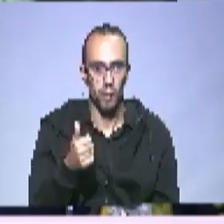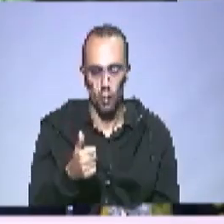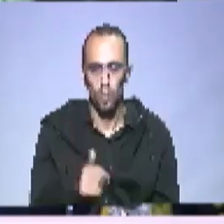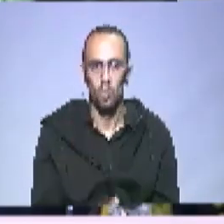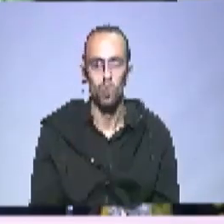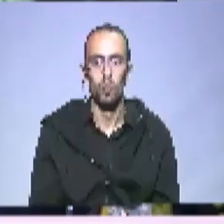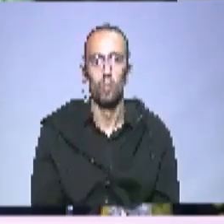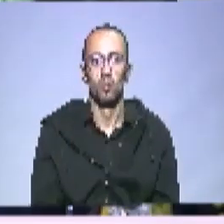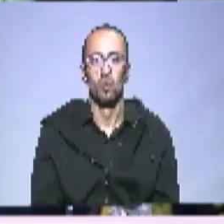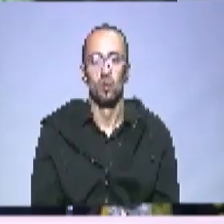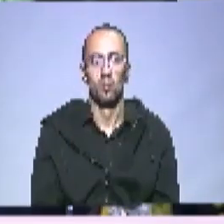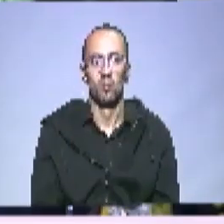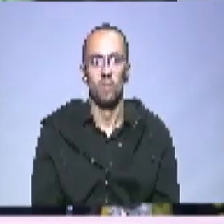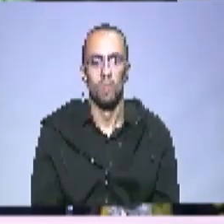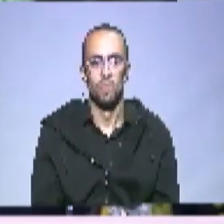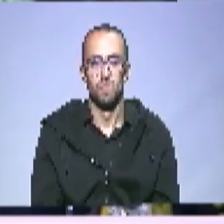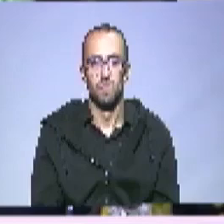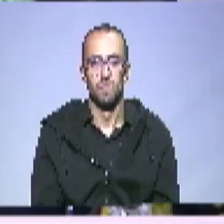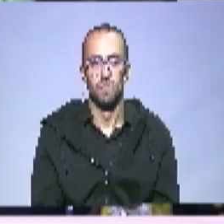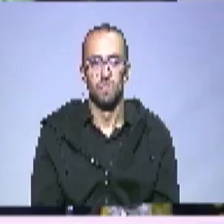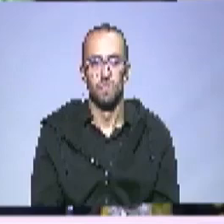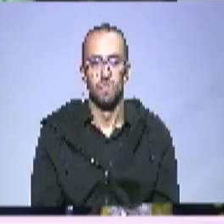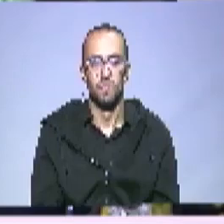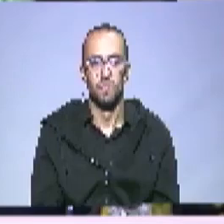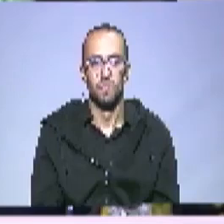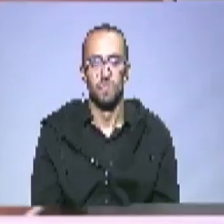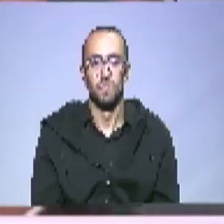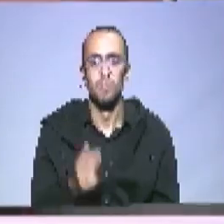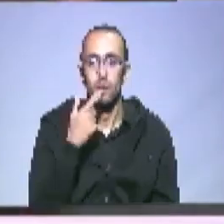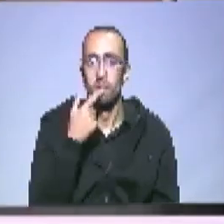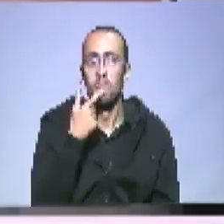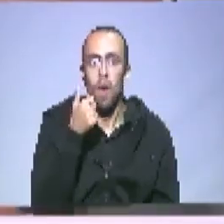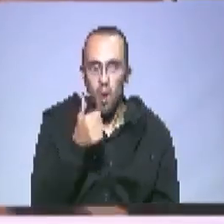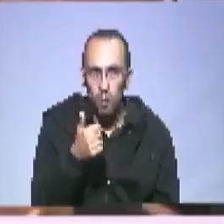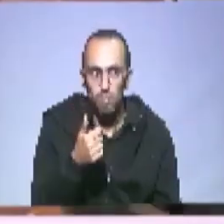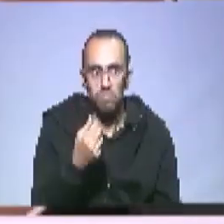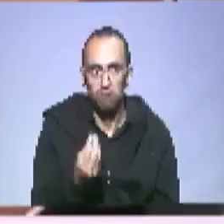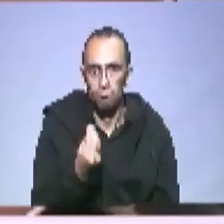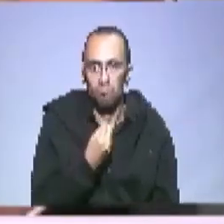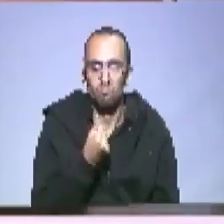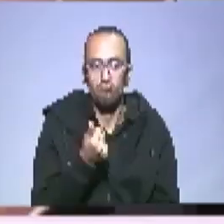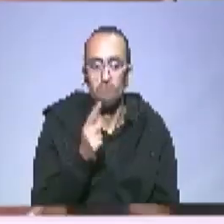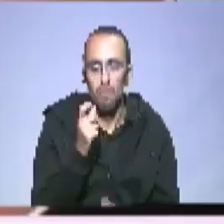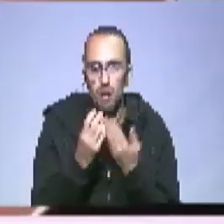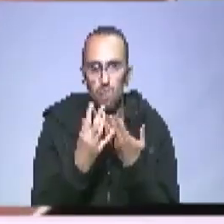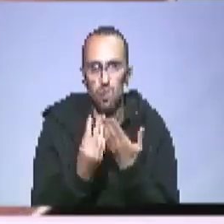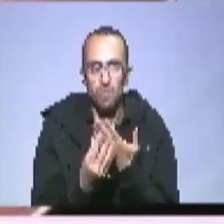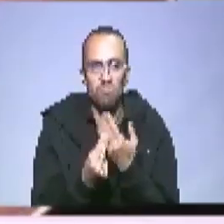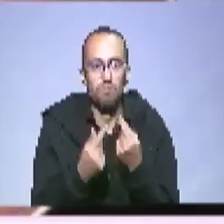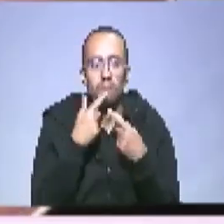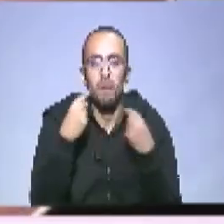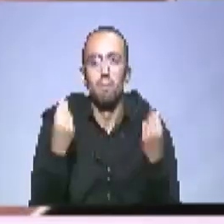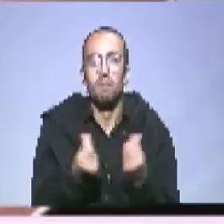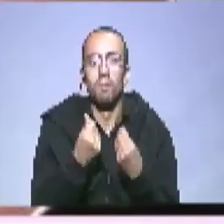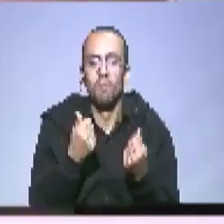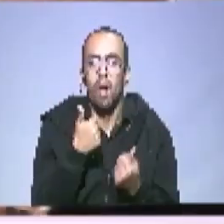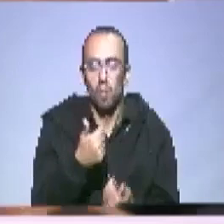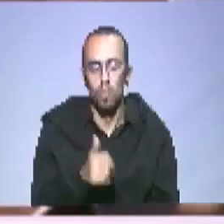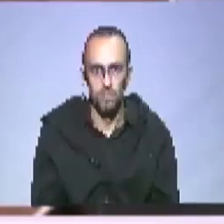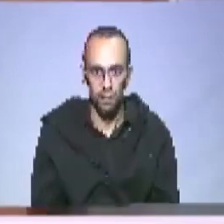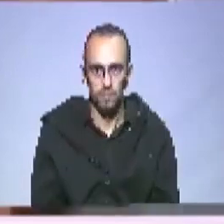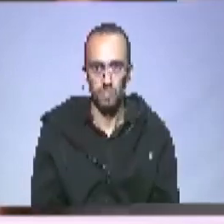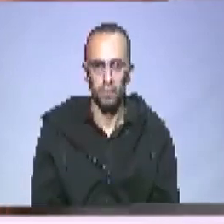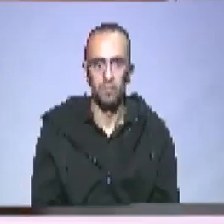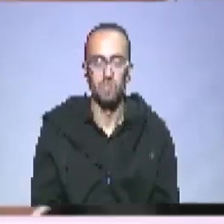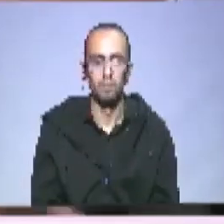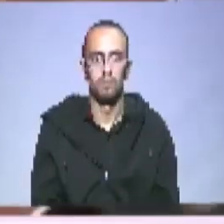غالي، وبعدين طعمه حلو وبيدي نكهة، ولما ميته بتنزل في الأكل كده بتسكره وبيدي